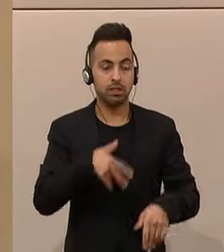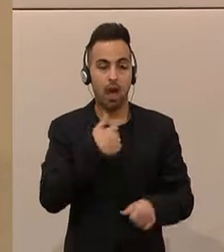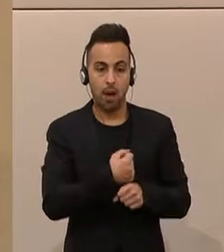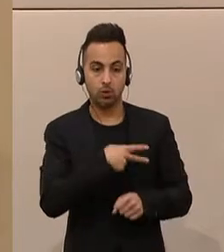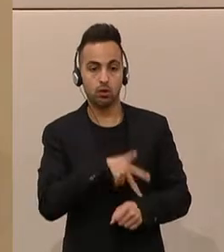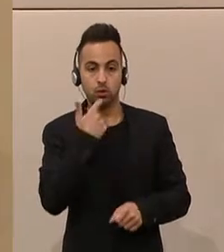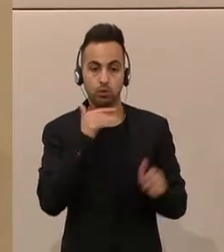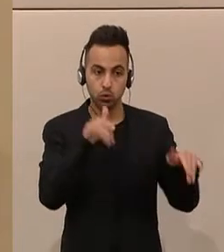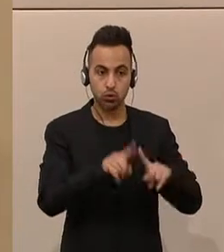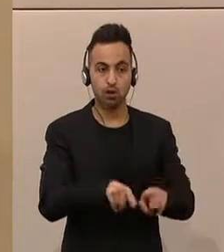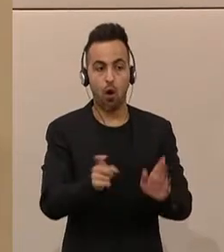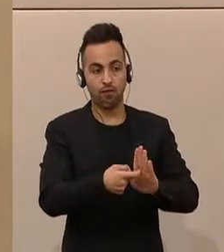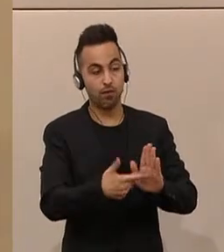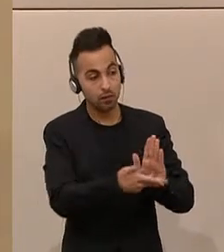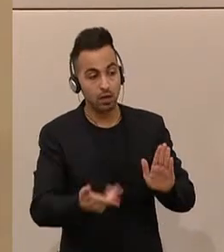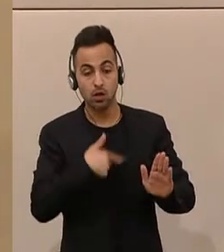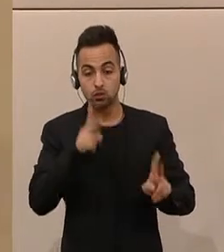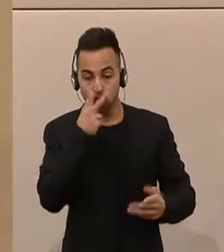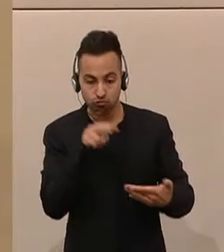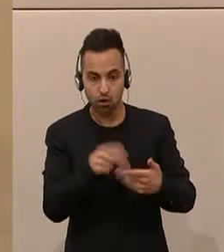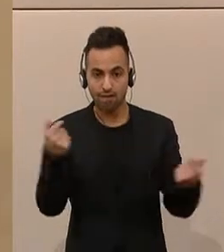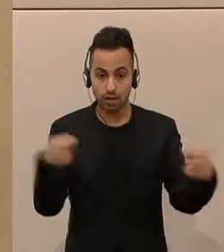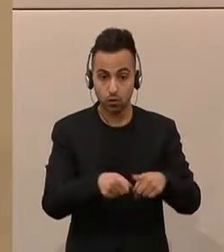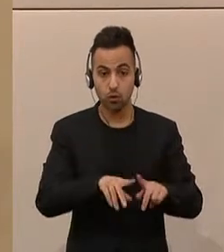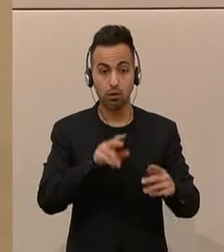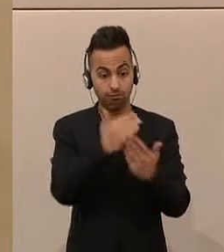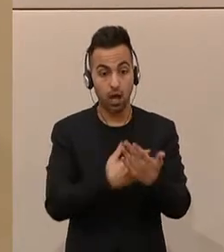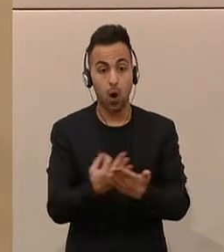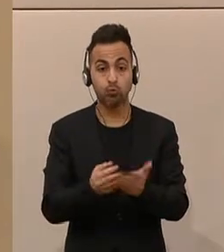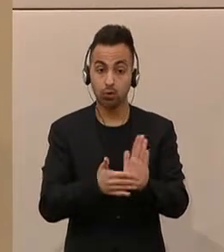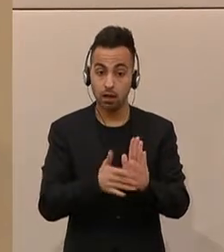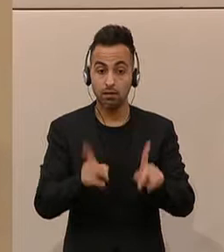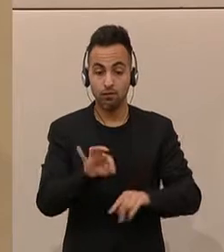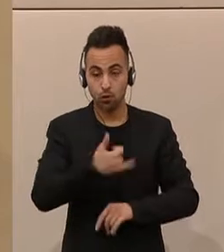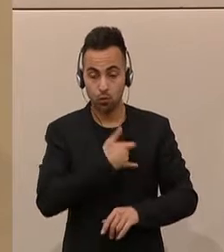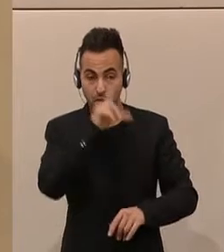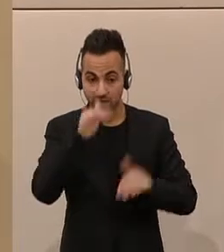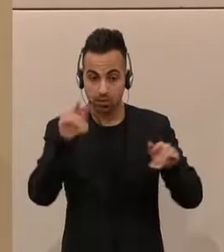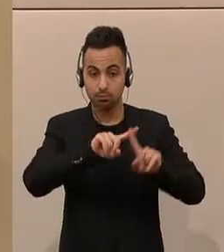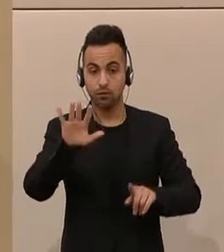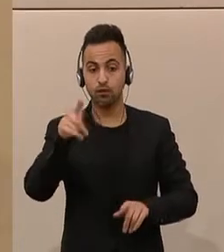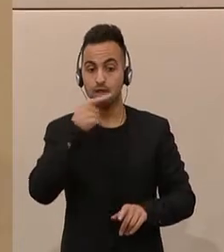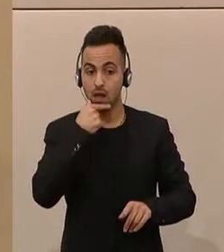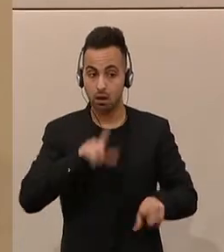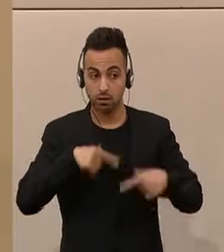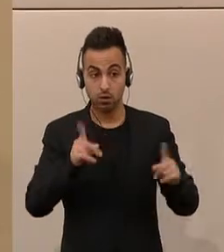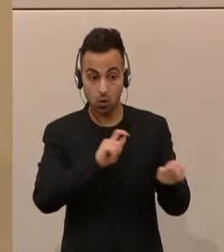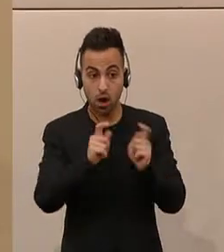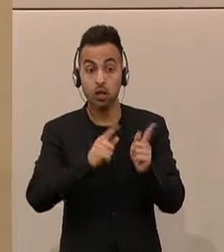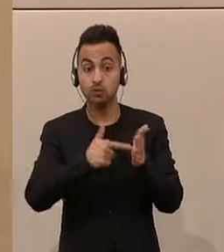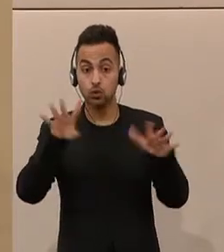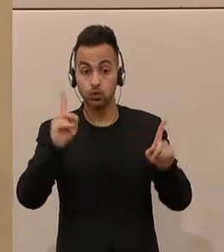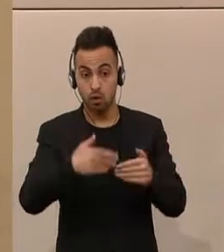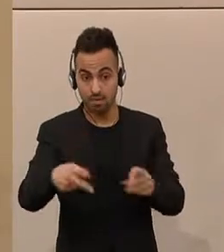Soziales, Gesundheit und Konsumentenschutz wird aufgefordert, sicherzustellen, dass die erfolgreiche Ausbildungsgarantie für junge Erwachsene bis zum 25. Lebensjahr auch